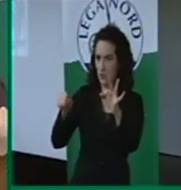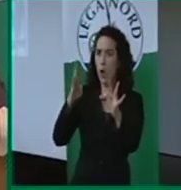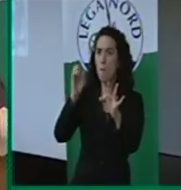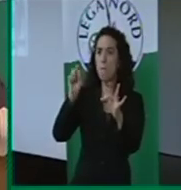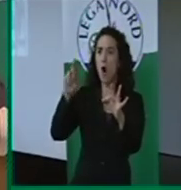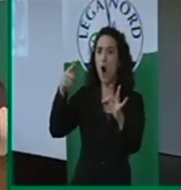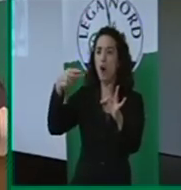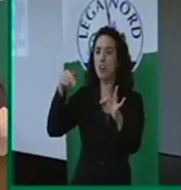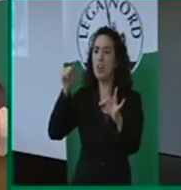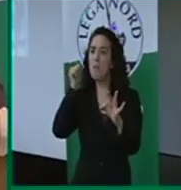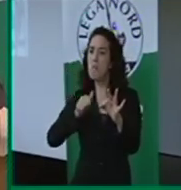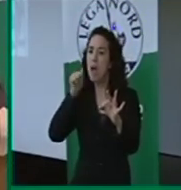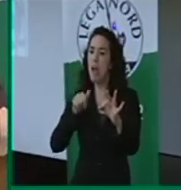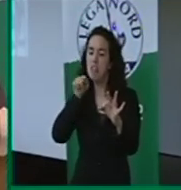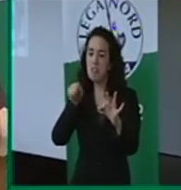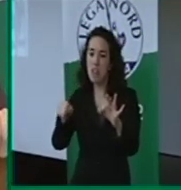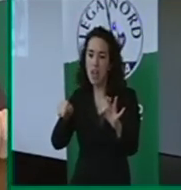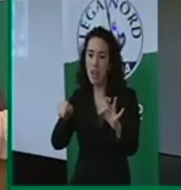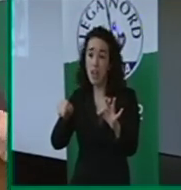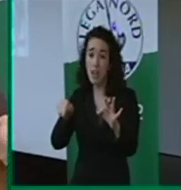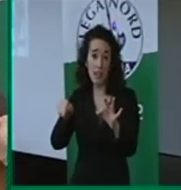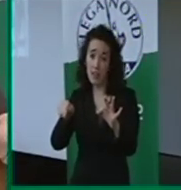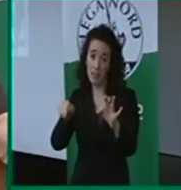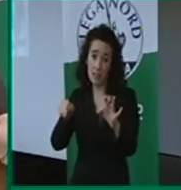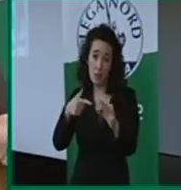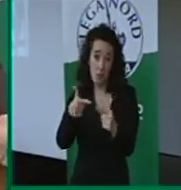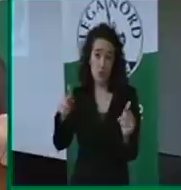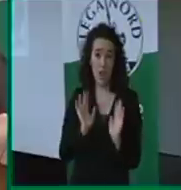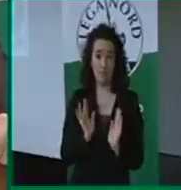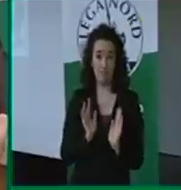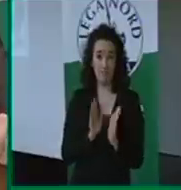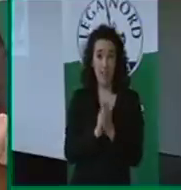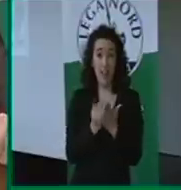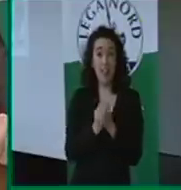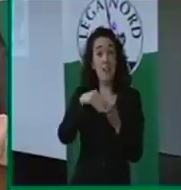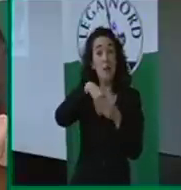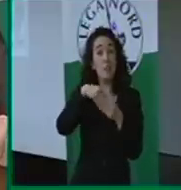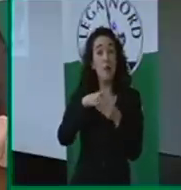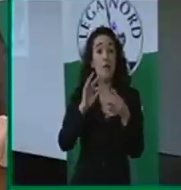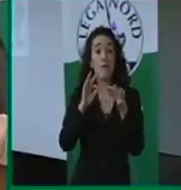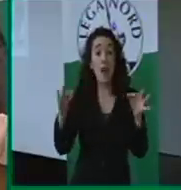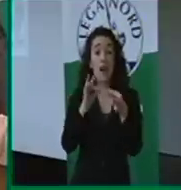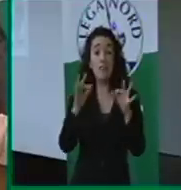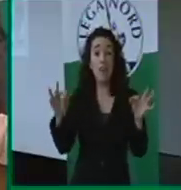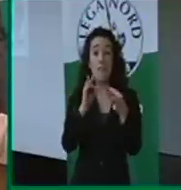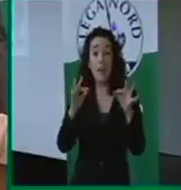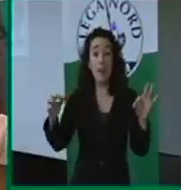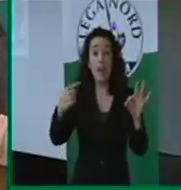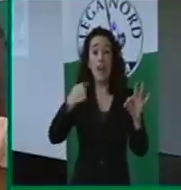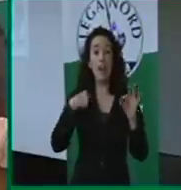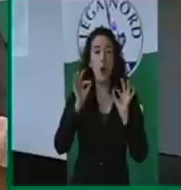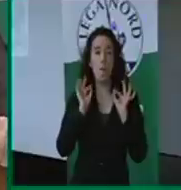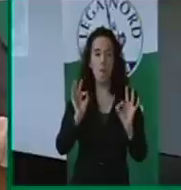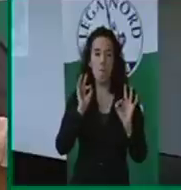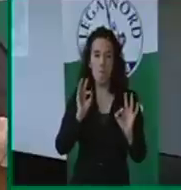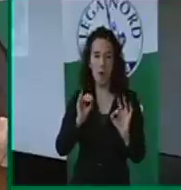dice bugie vedete questa riga è falsa e ve lo dimostro non le troverete perché io sono abbastanza bastardo e